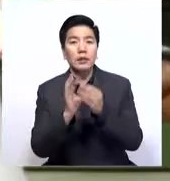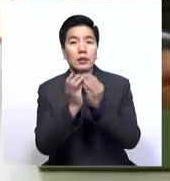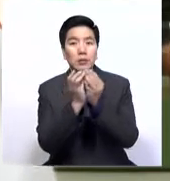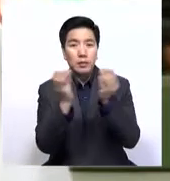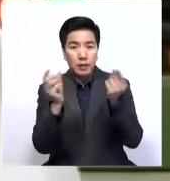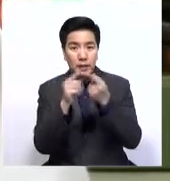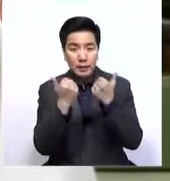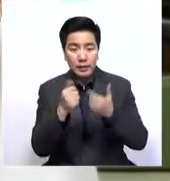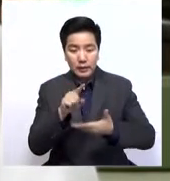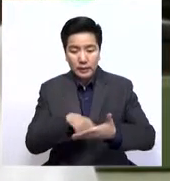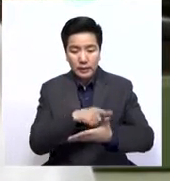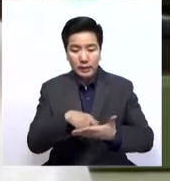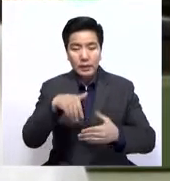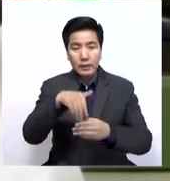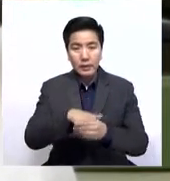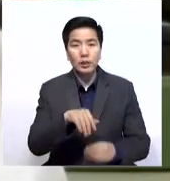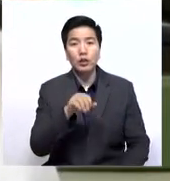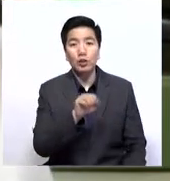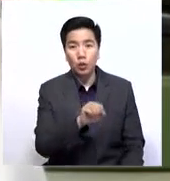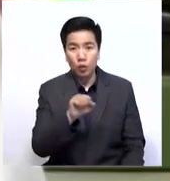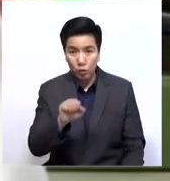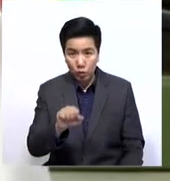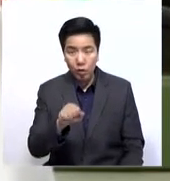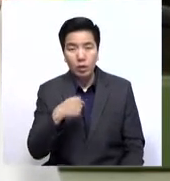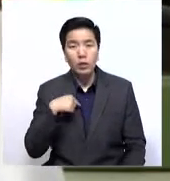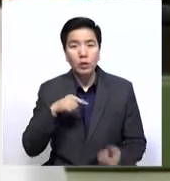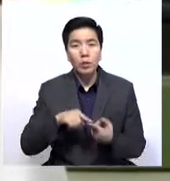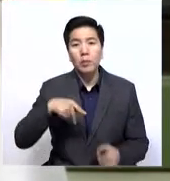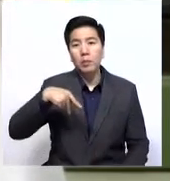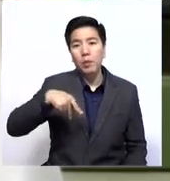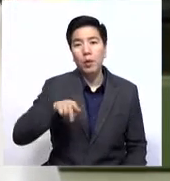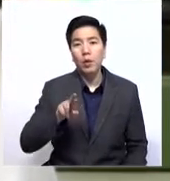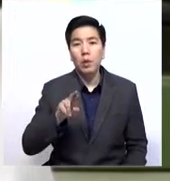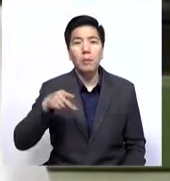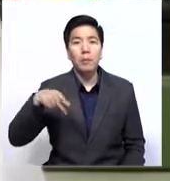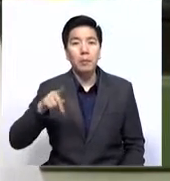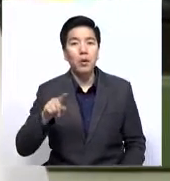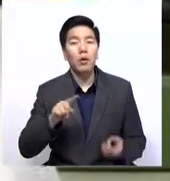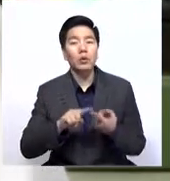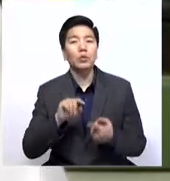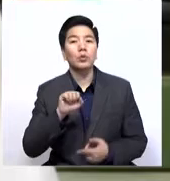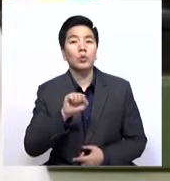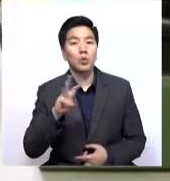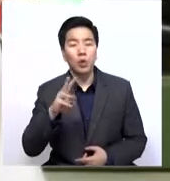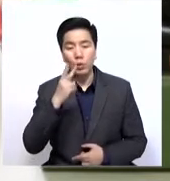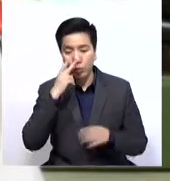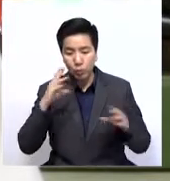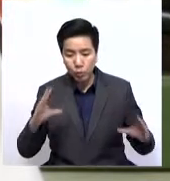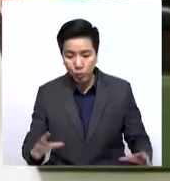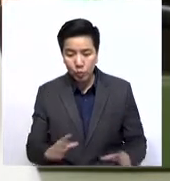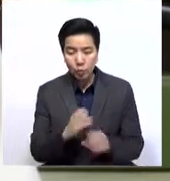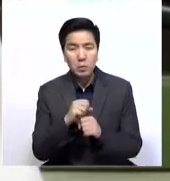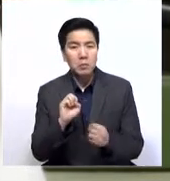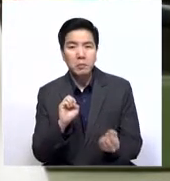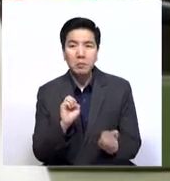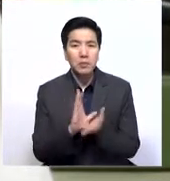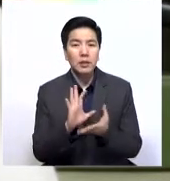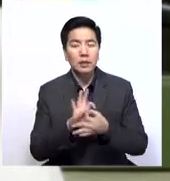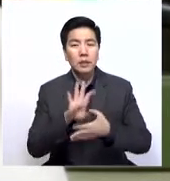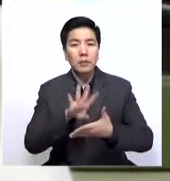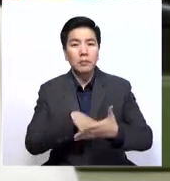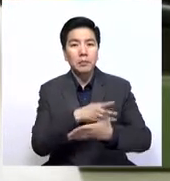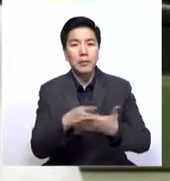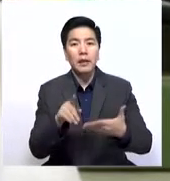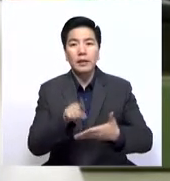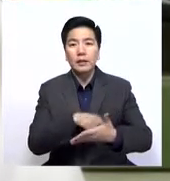นูญว่าด้วยการเลือกตั้งส.ส.และอีกหนึ่งตัวนะครับก็คือพ.ร.ป.การได้มาซึ่งส.ว.แต่ภาพรวมนะครับจะไม่ส่งผลต่อรถ